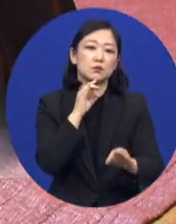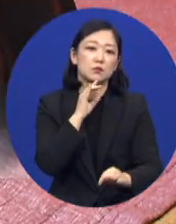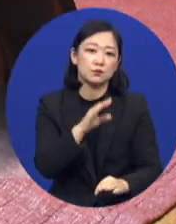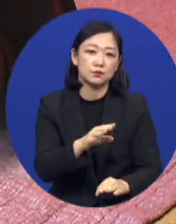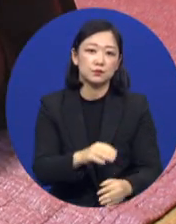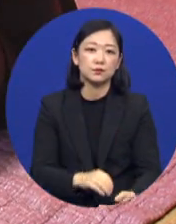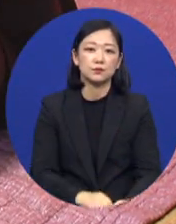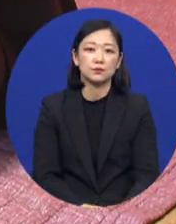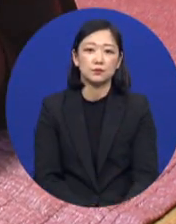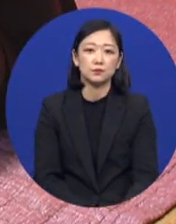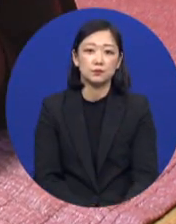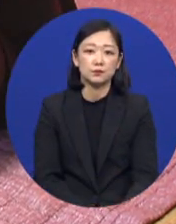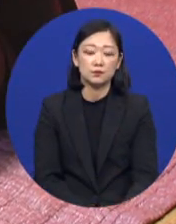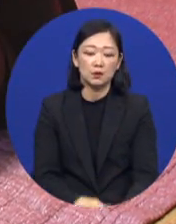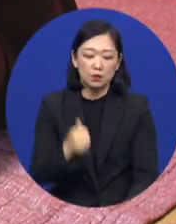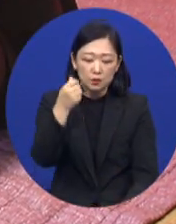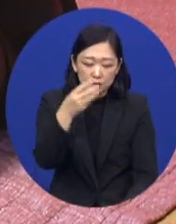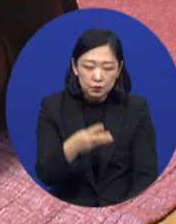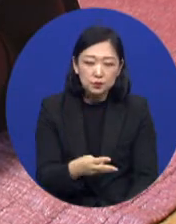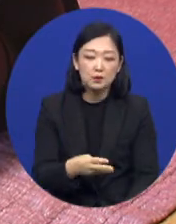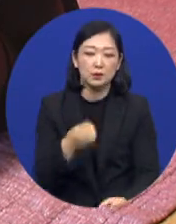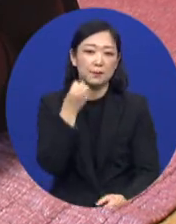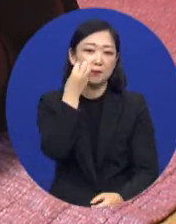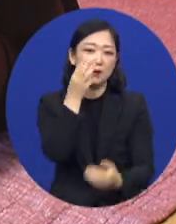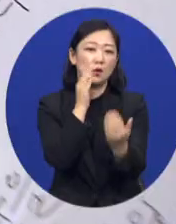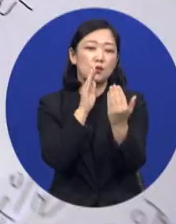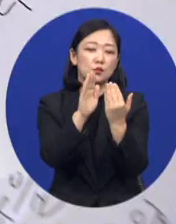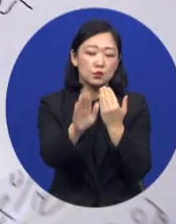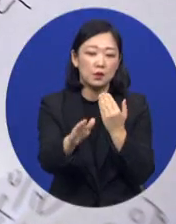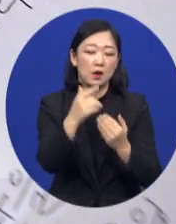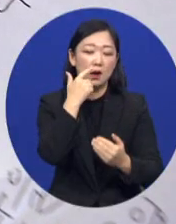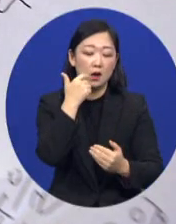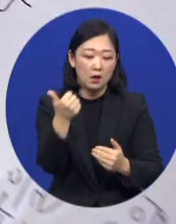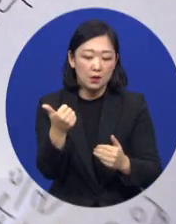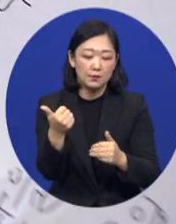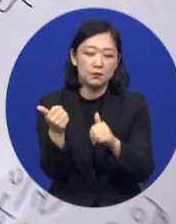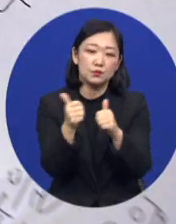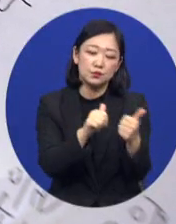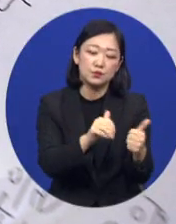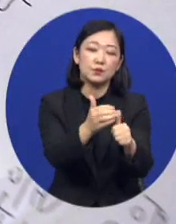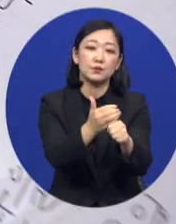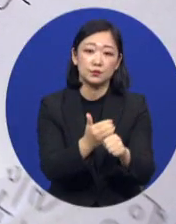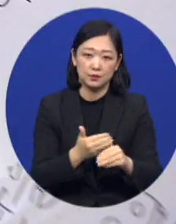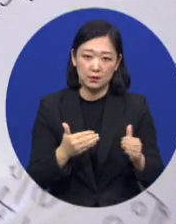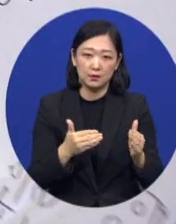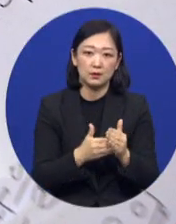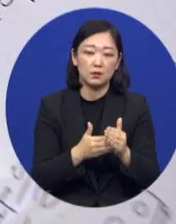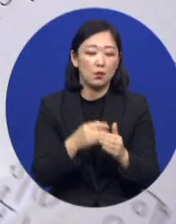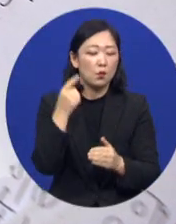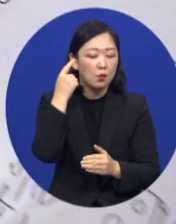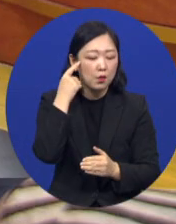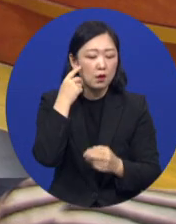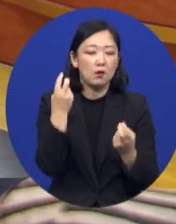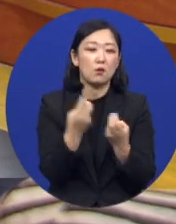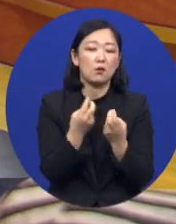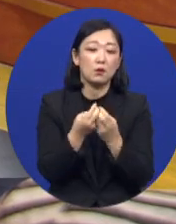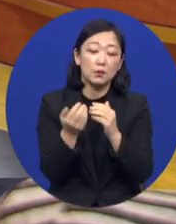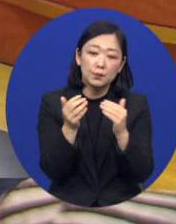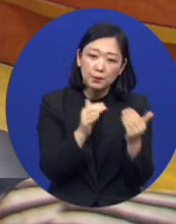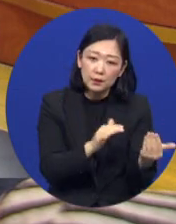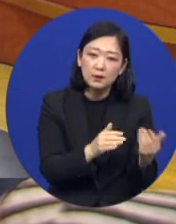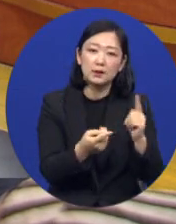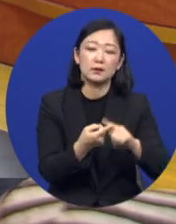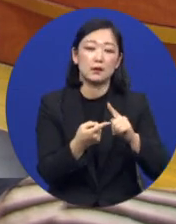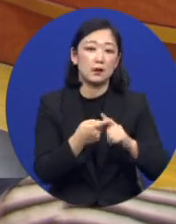없었습니다. 수소문 끝에 3개월이 지나서야 아버지 시신을 수습했지만 왜 어떻게